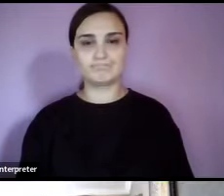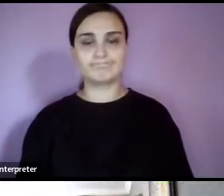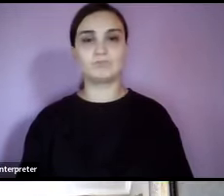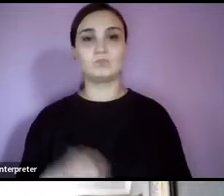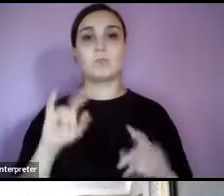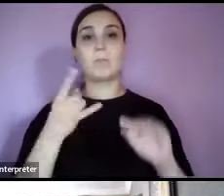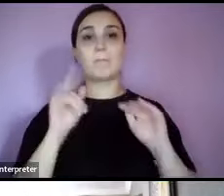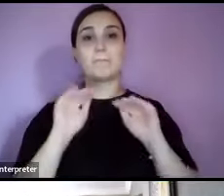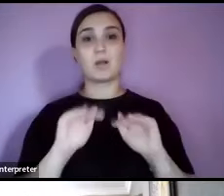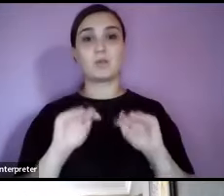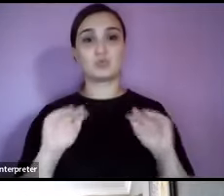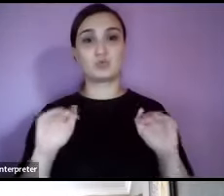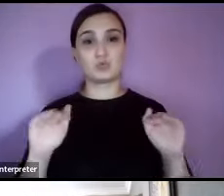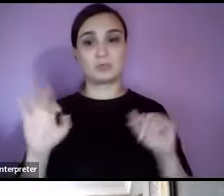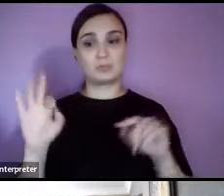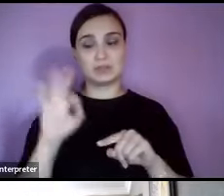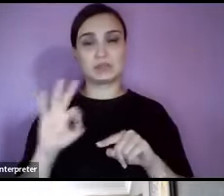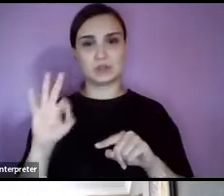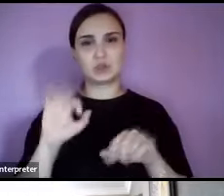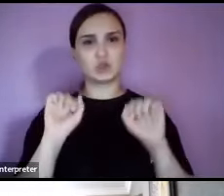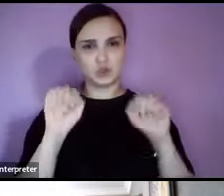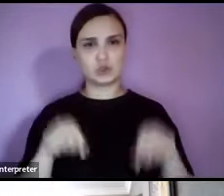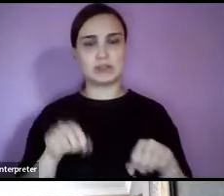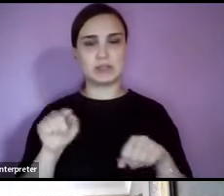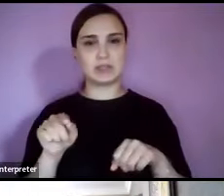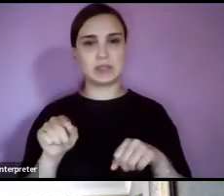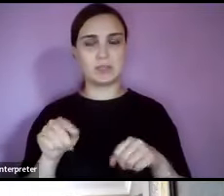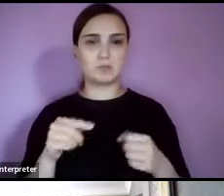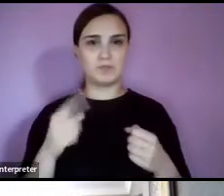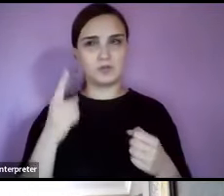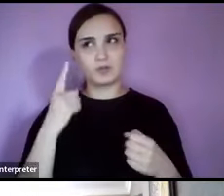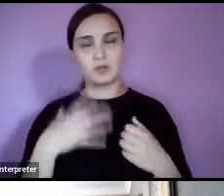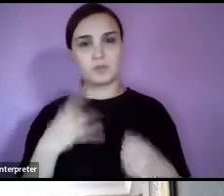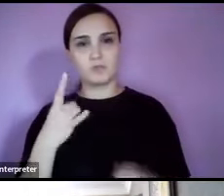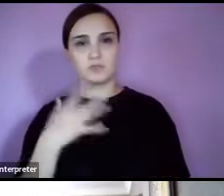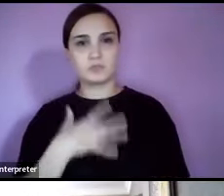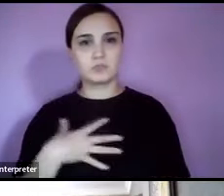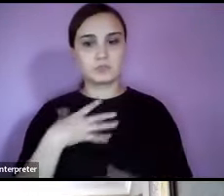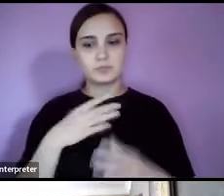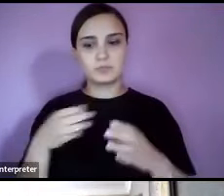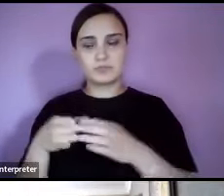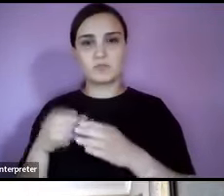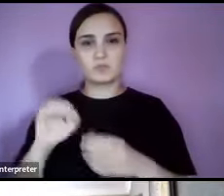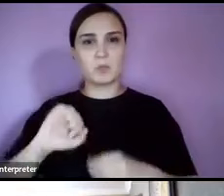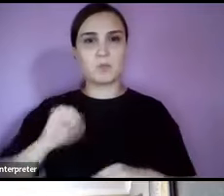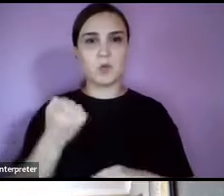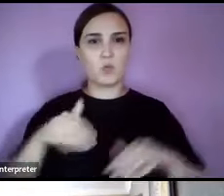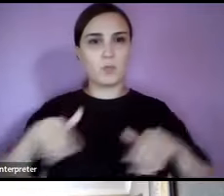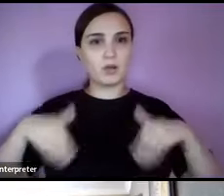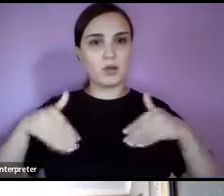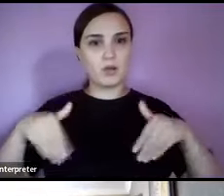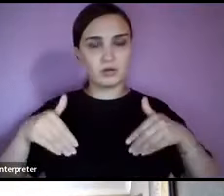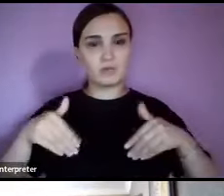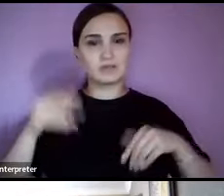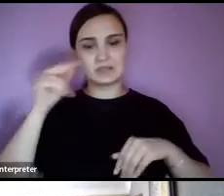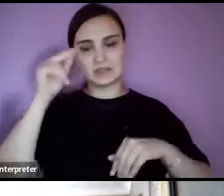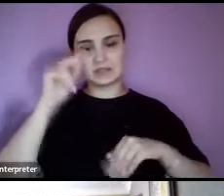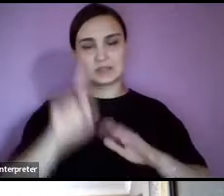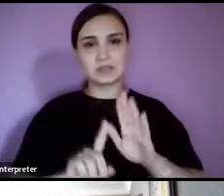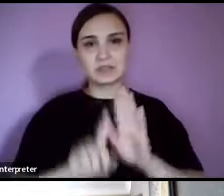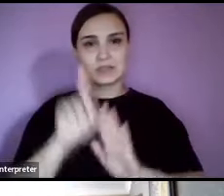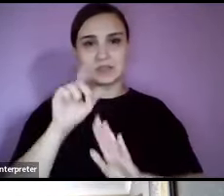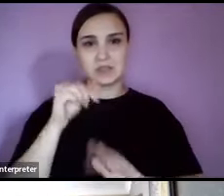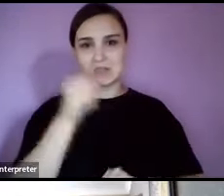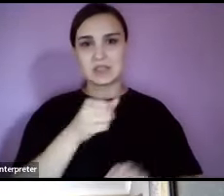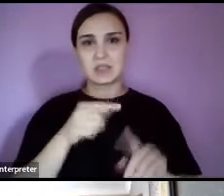ბავშვების ნაწილი შეიძლება თქვა ღელავდეს იმაზე რომ არ ყავს მეგობრები და ვიცით რომ ეს სასწავლო წლის დასაწყისში